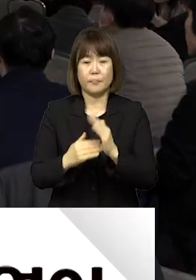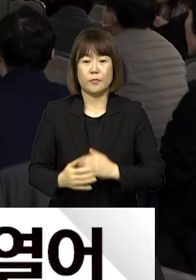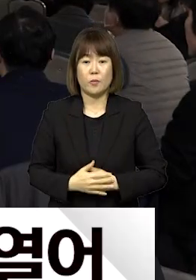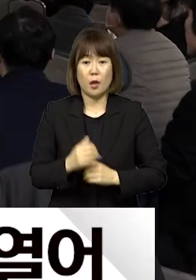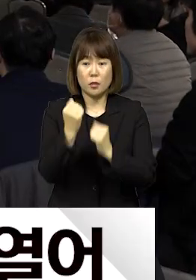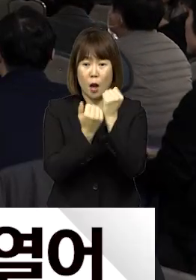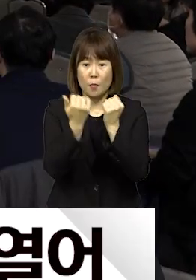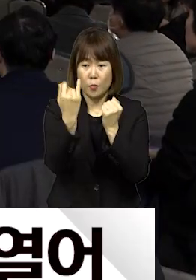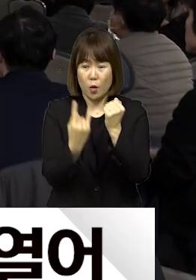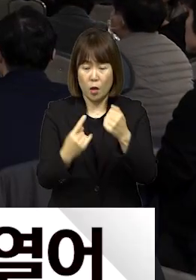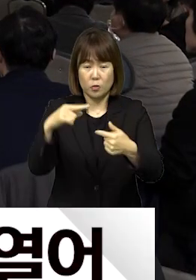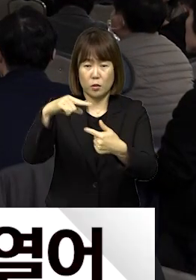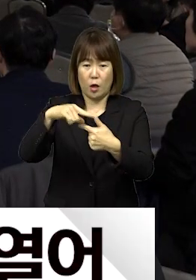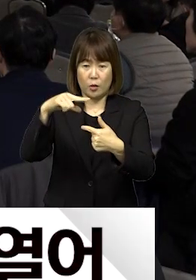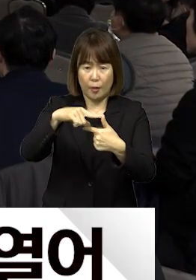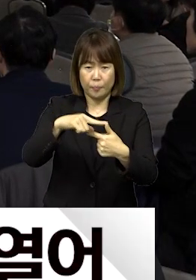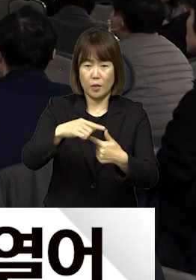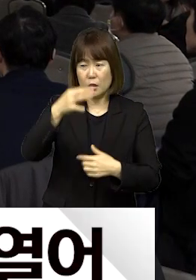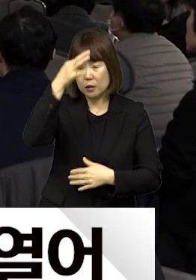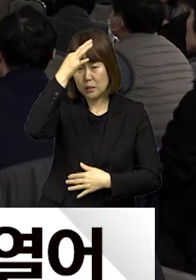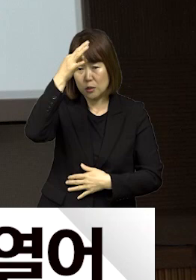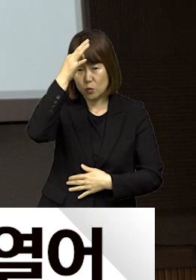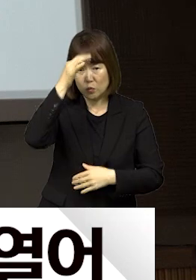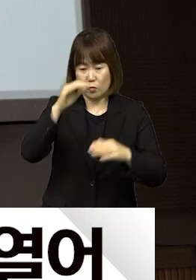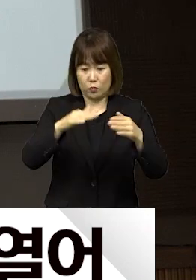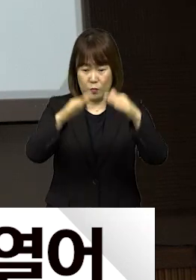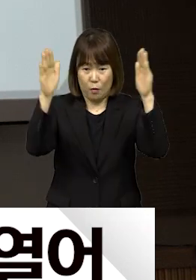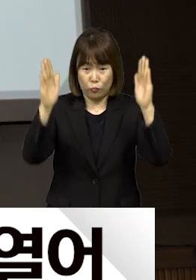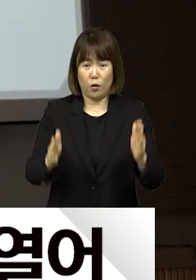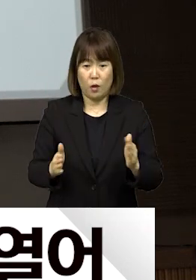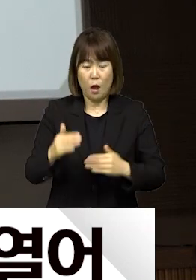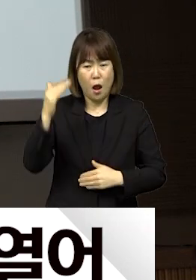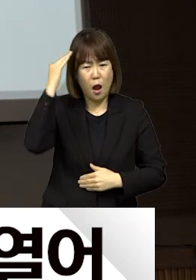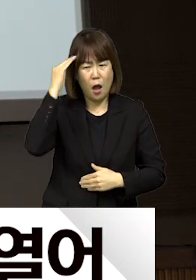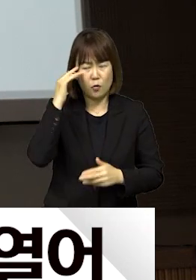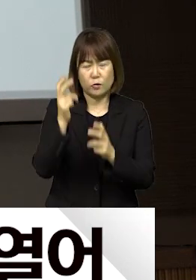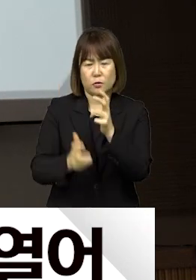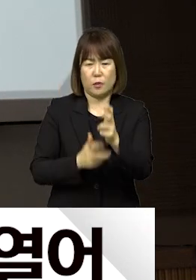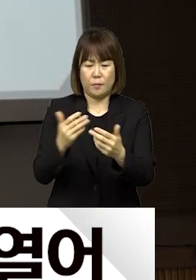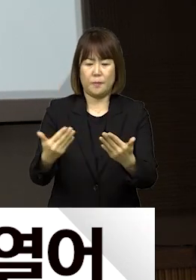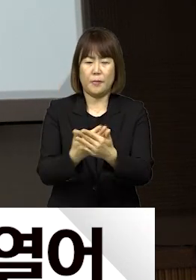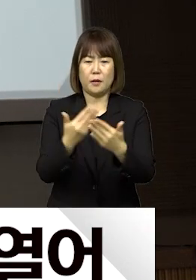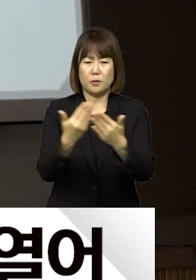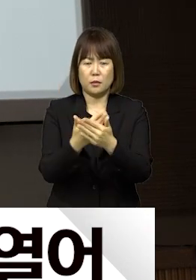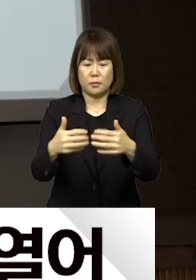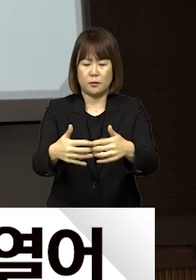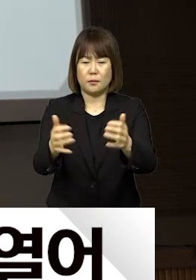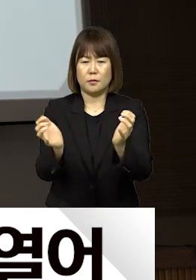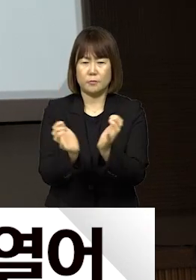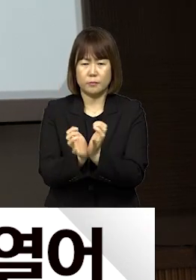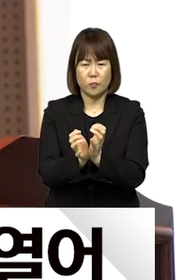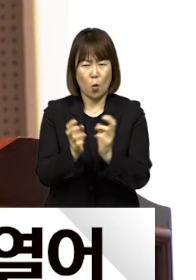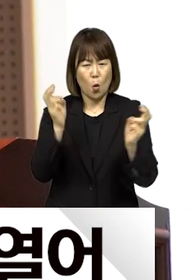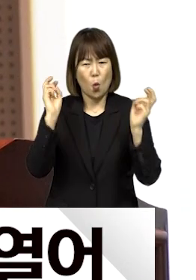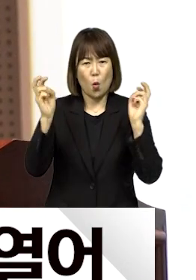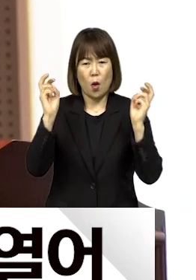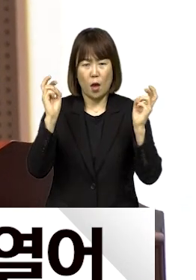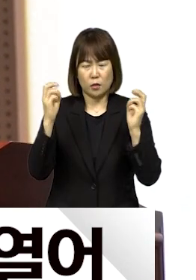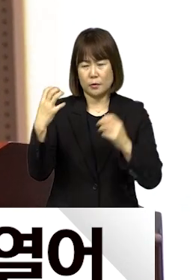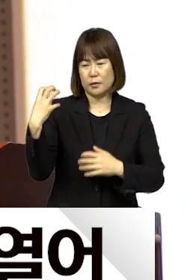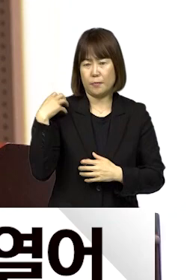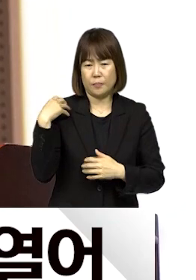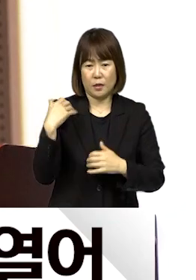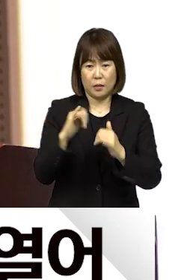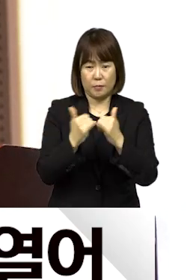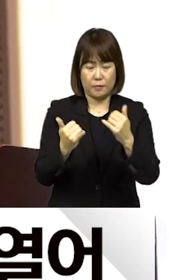이번 설명회에서는 경상남도와 경남 테크노파크 한국산업기술진흥원 등 다수의 기업지원